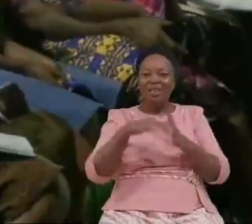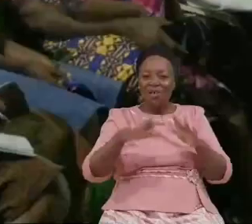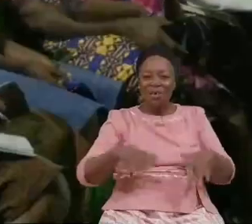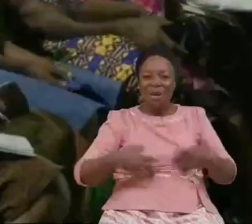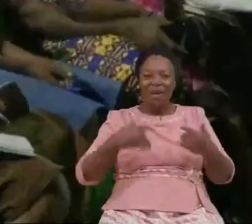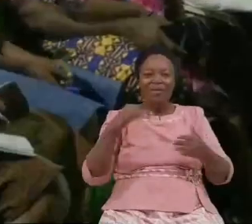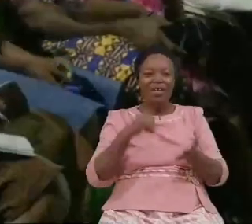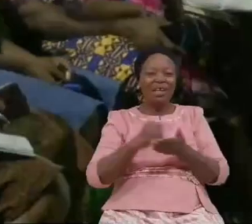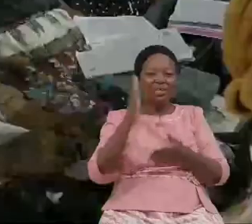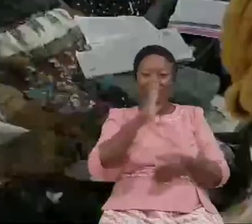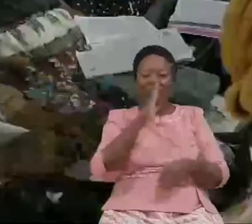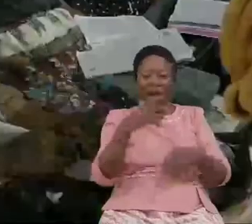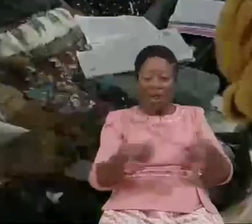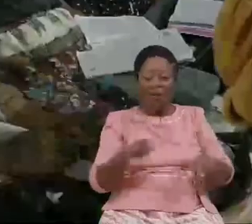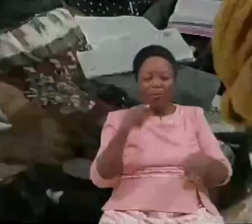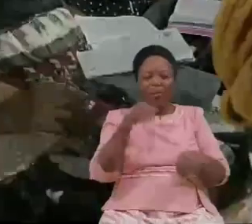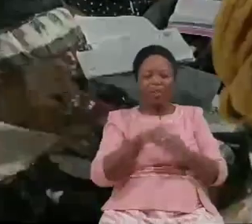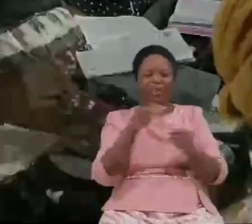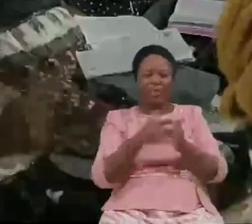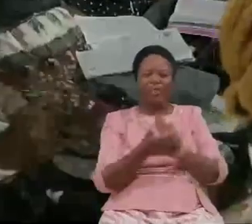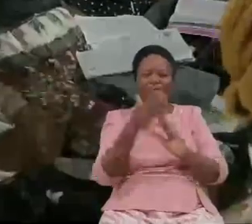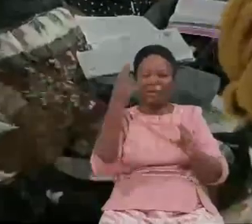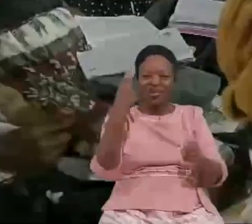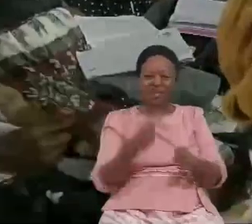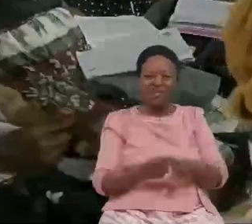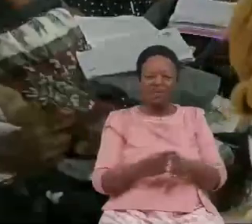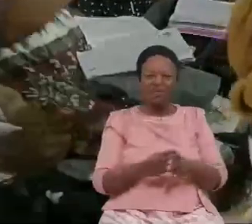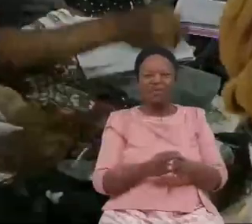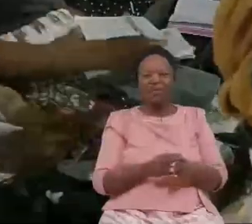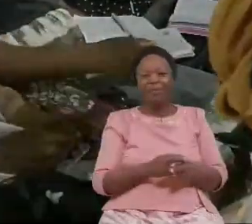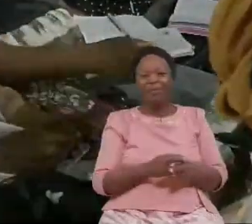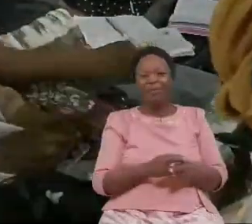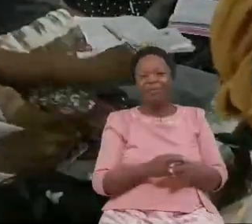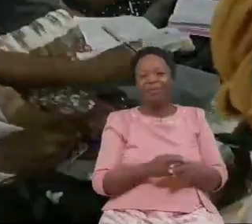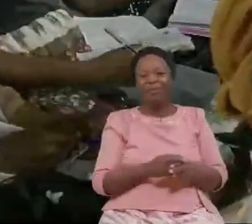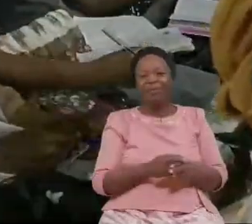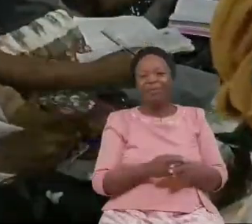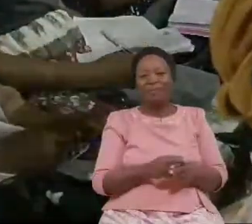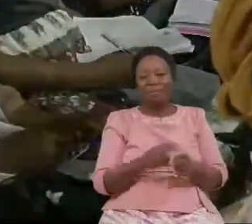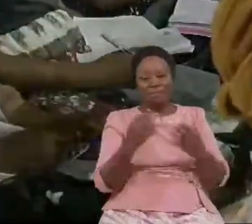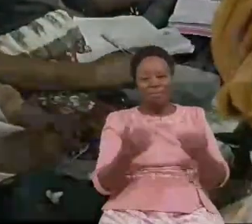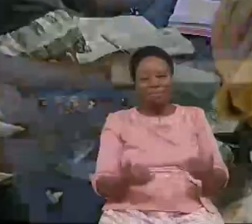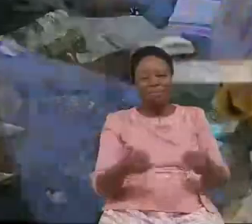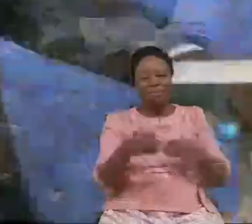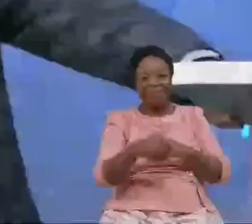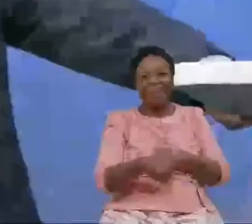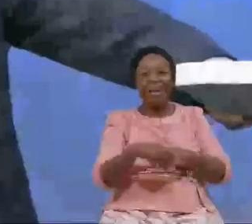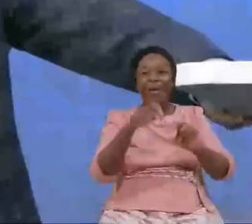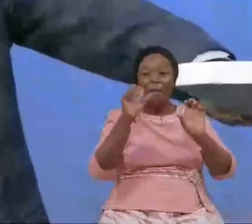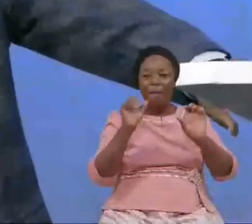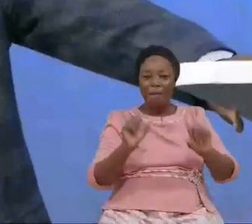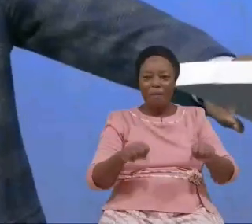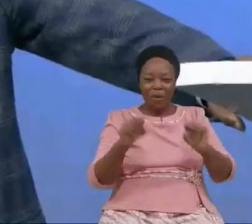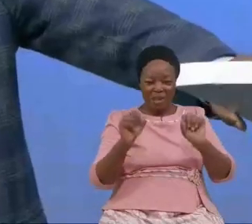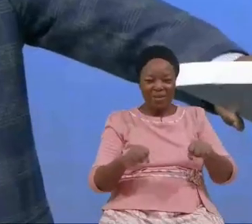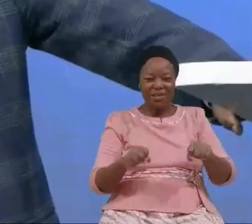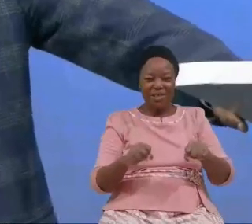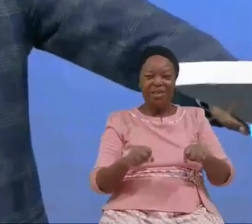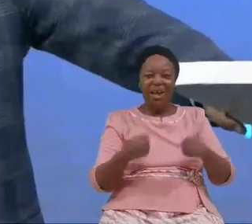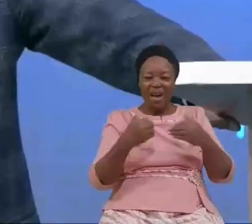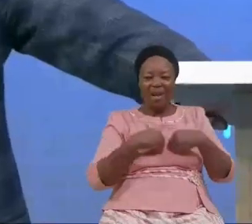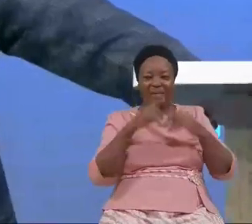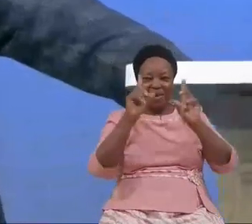au nom de Jésus ce soir les possibilités te sont